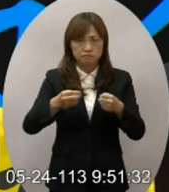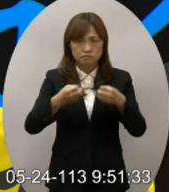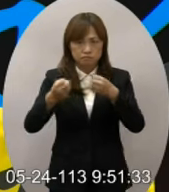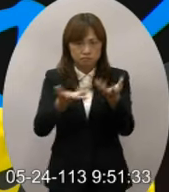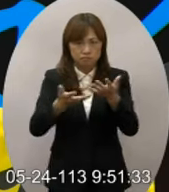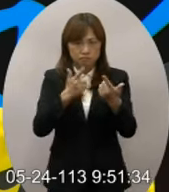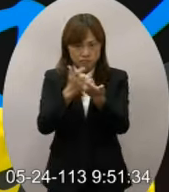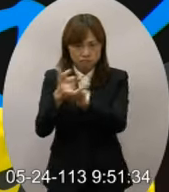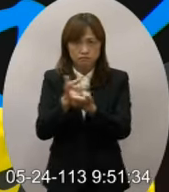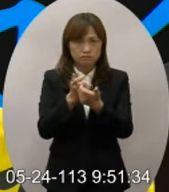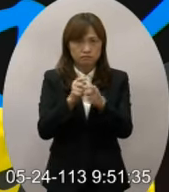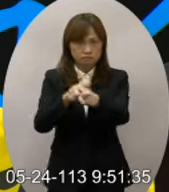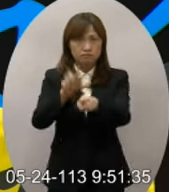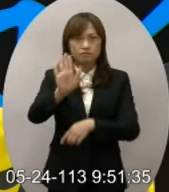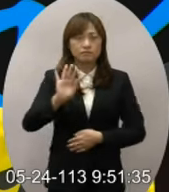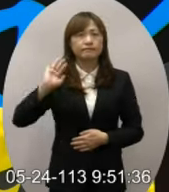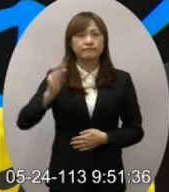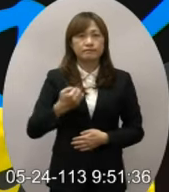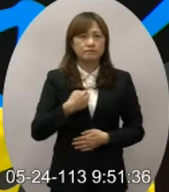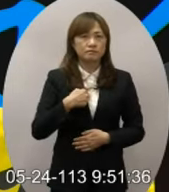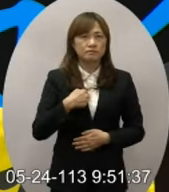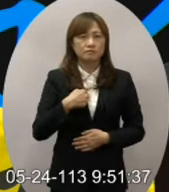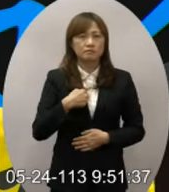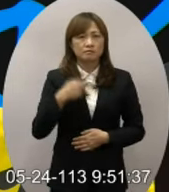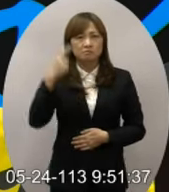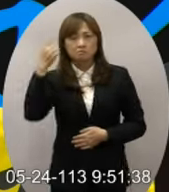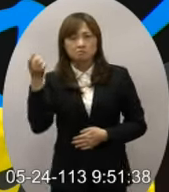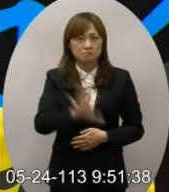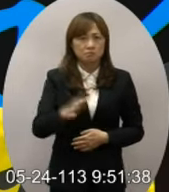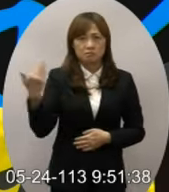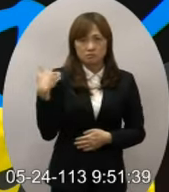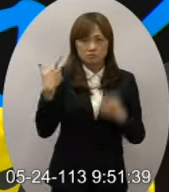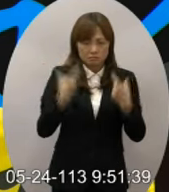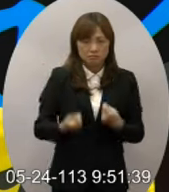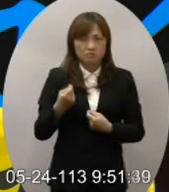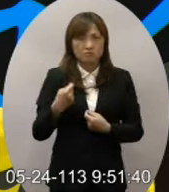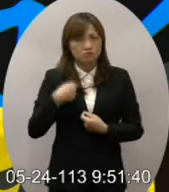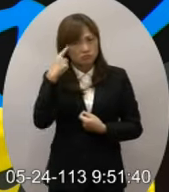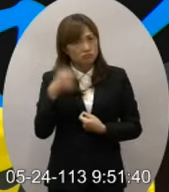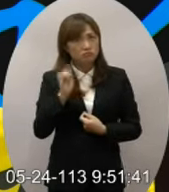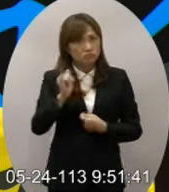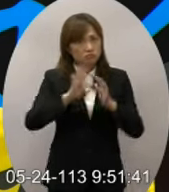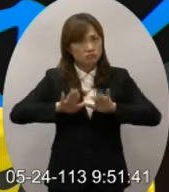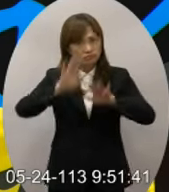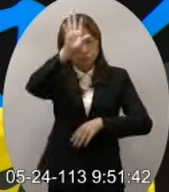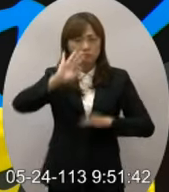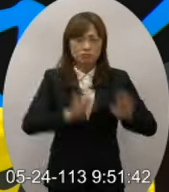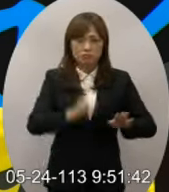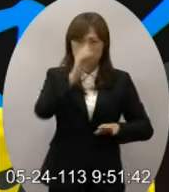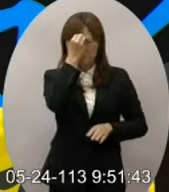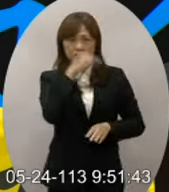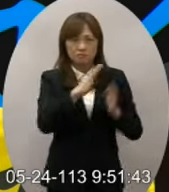是我说实在的，我万万没有想到过去欣赏的民进党跟现在过气的民进党完全都